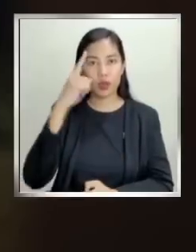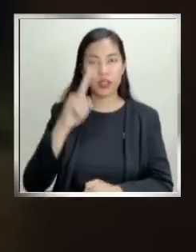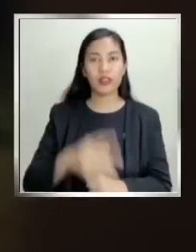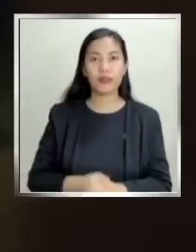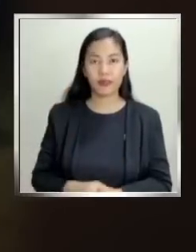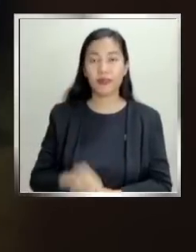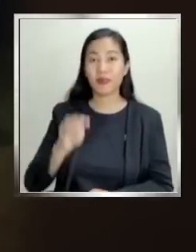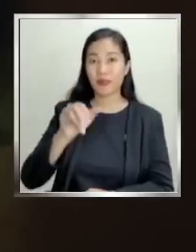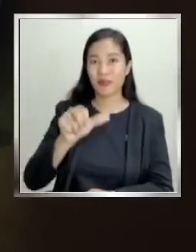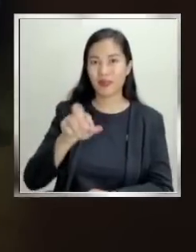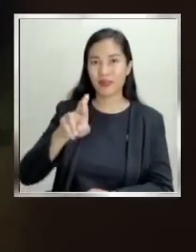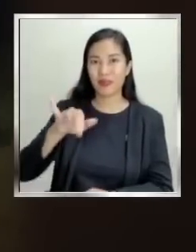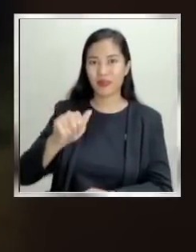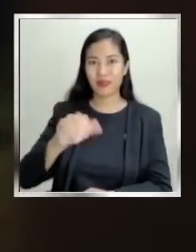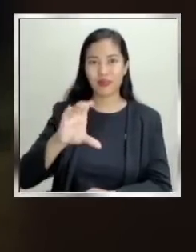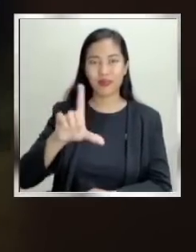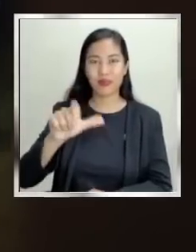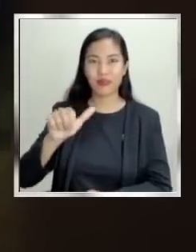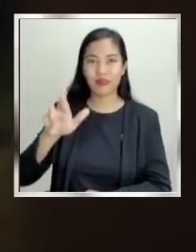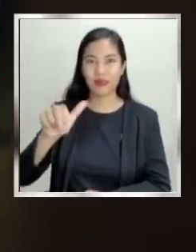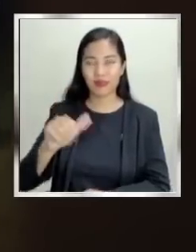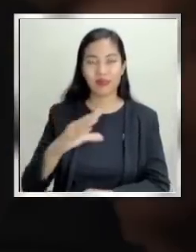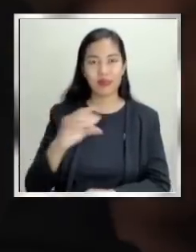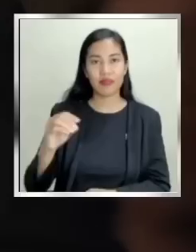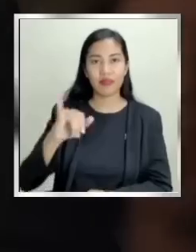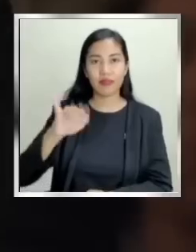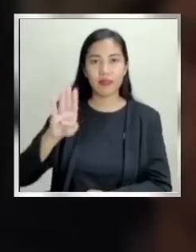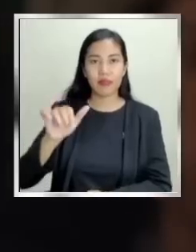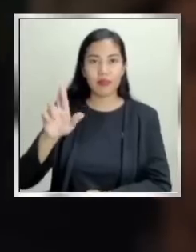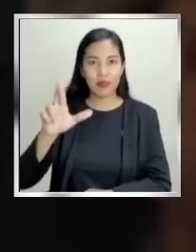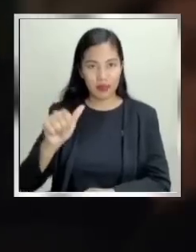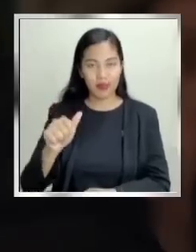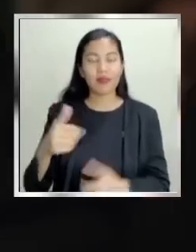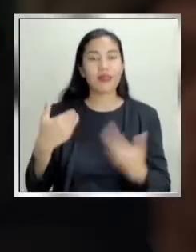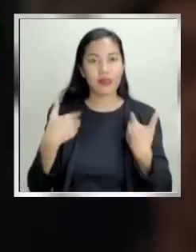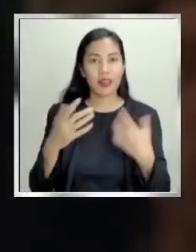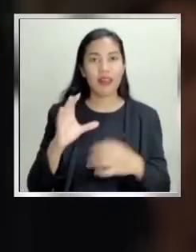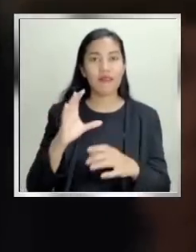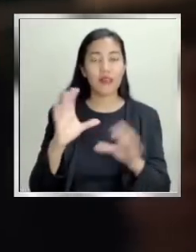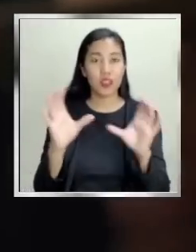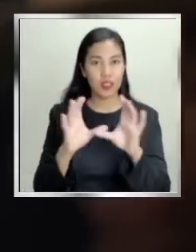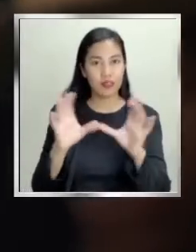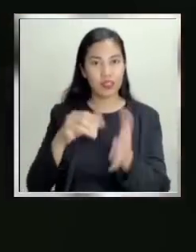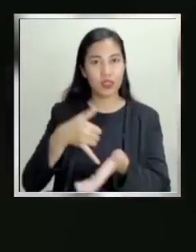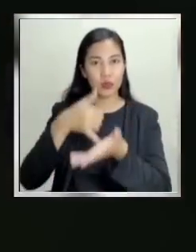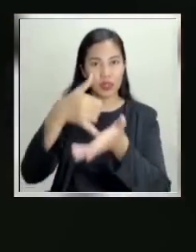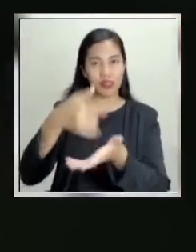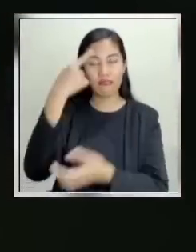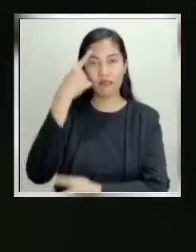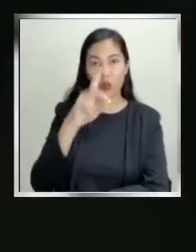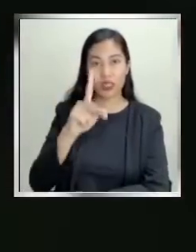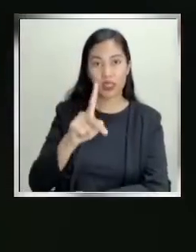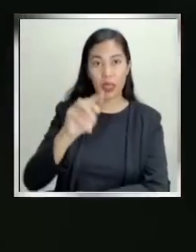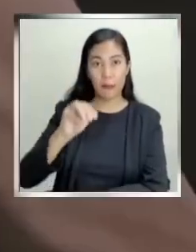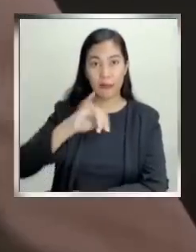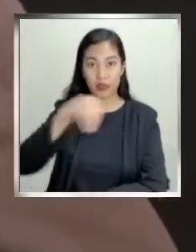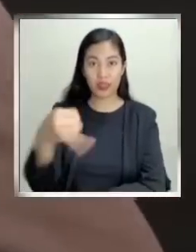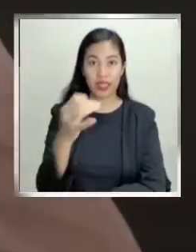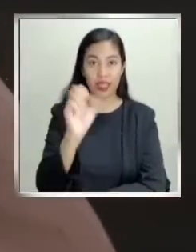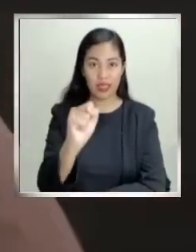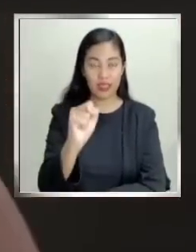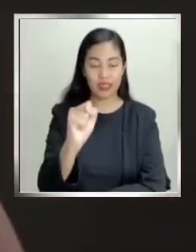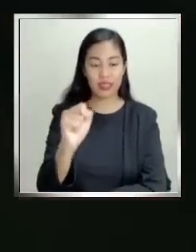at Ibarra. Nakakuha rin ang mga finalist certificate ang Kapuso Network para sa KMJS episode na 11, The Atom